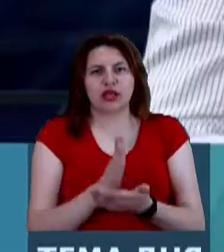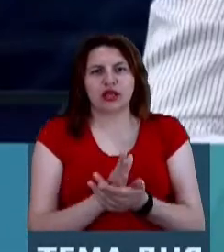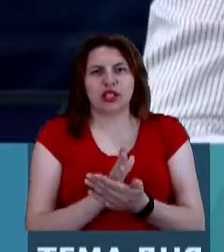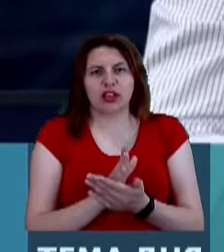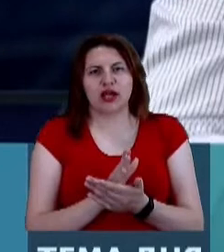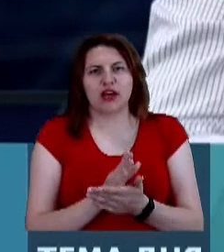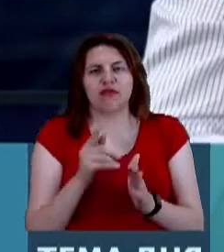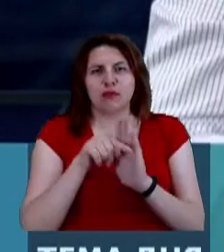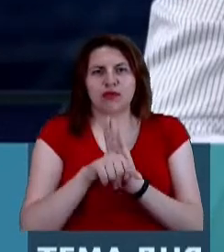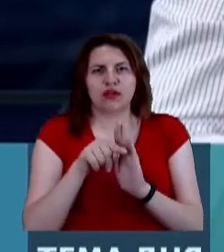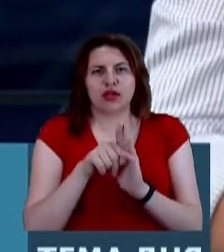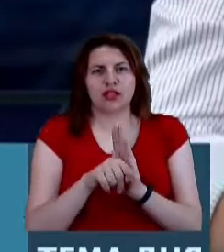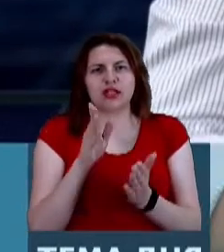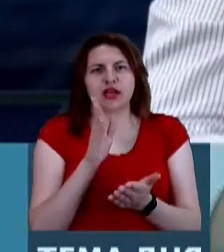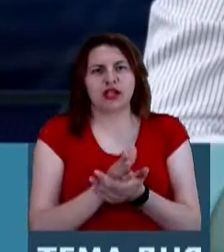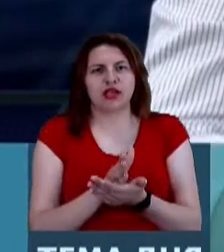є